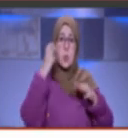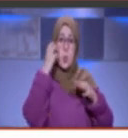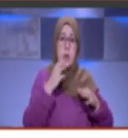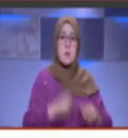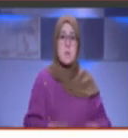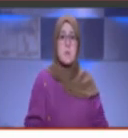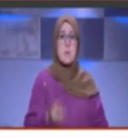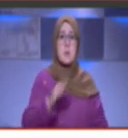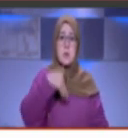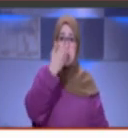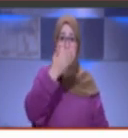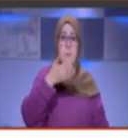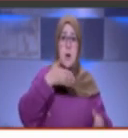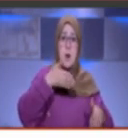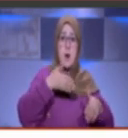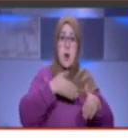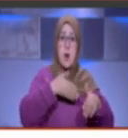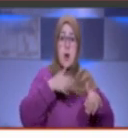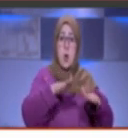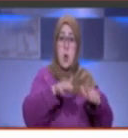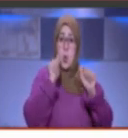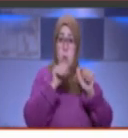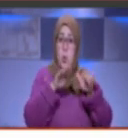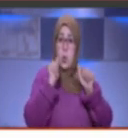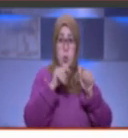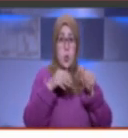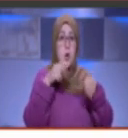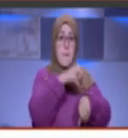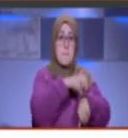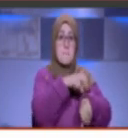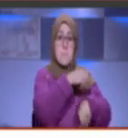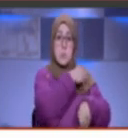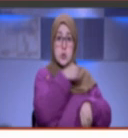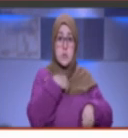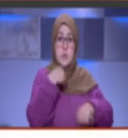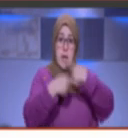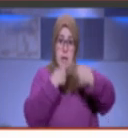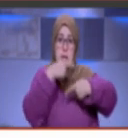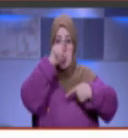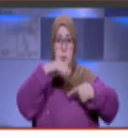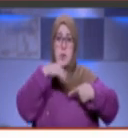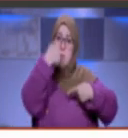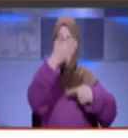من المستشفى المخصص لاستقبال المصابين خلال اليومين المقبلين.